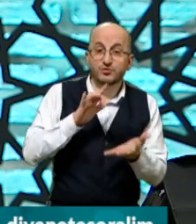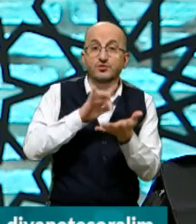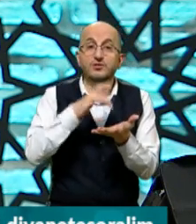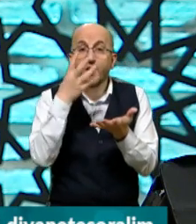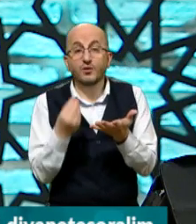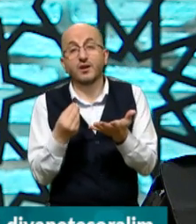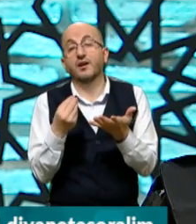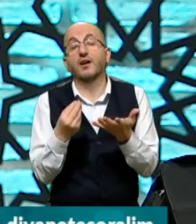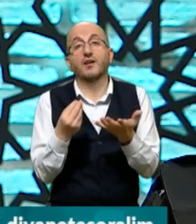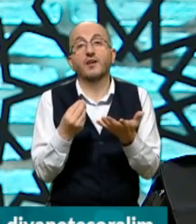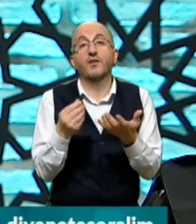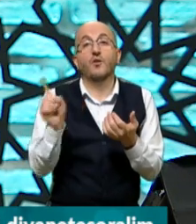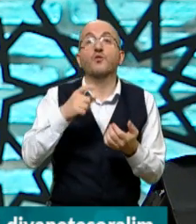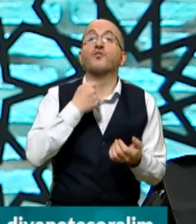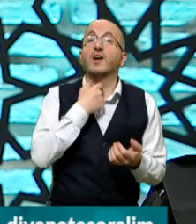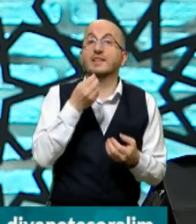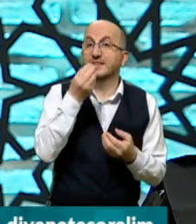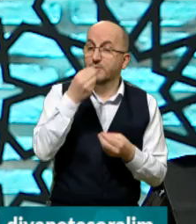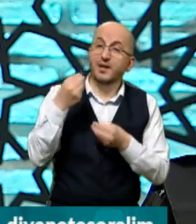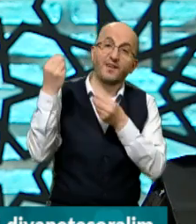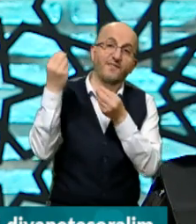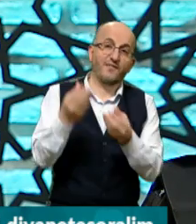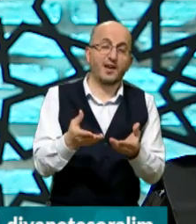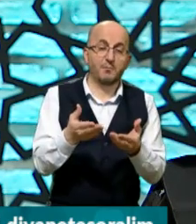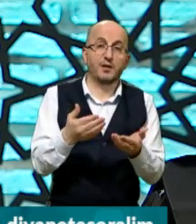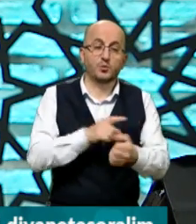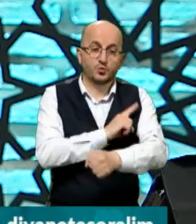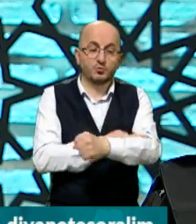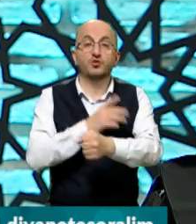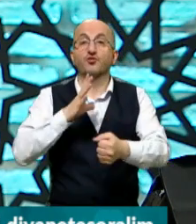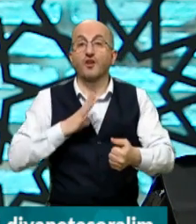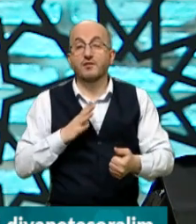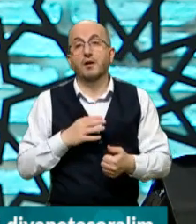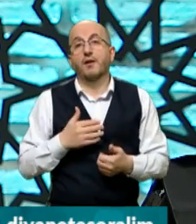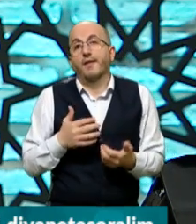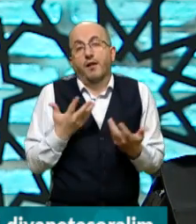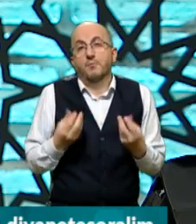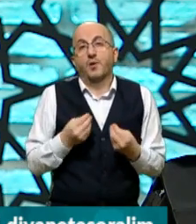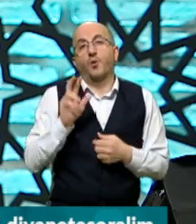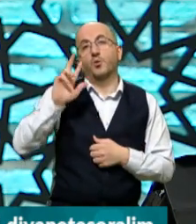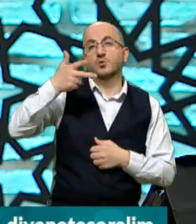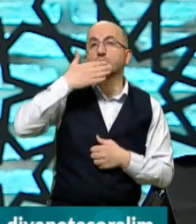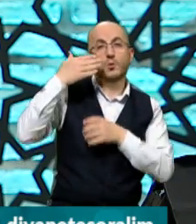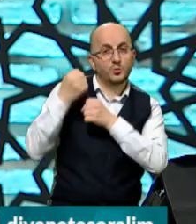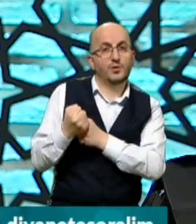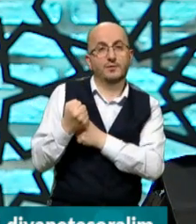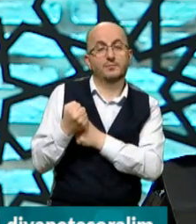olarak 10 fakiri doyurma imkanımız varken diyoruz ki ne olacak canım 3 gün oruç